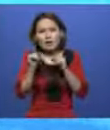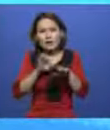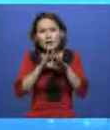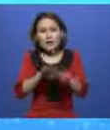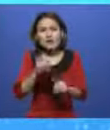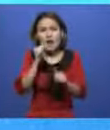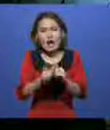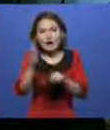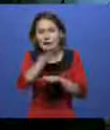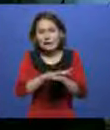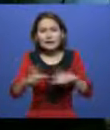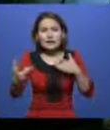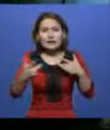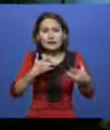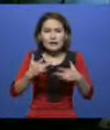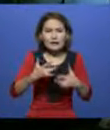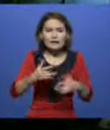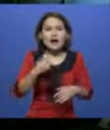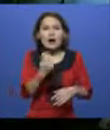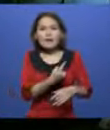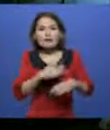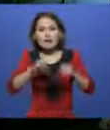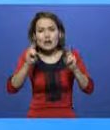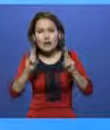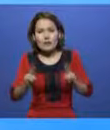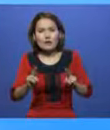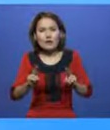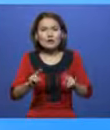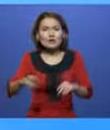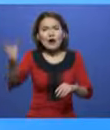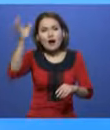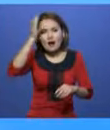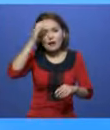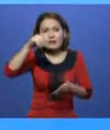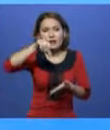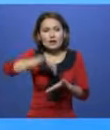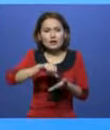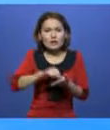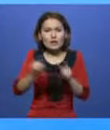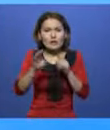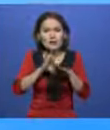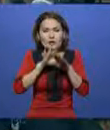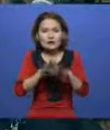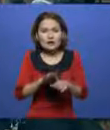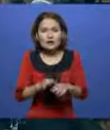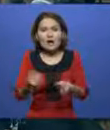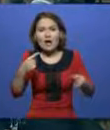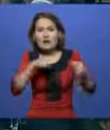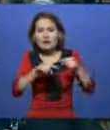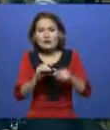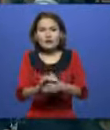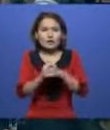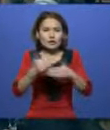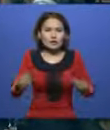театр тарландары, мұражай мамандары, өнерпаздар мен ғалымдар мәдениетте шекара болмайды деген қағидаға сүйеніп қарым-қатынасты бекемдеуге